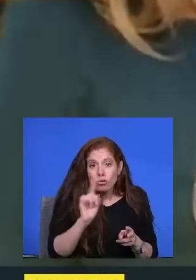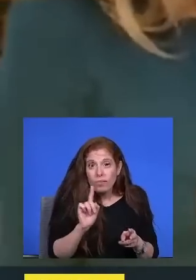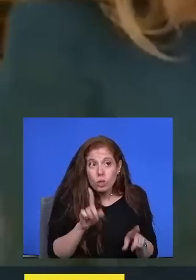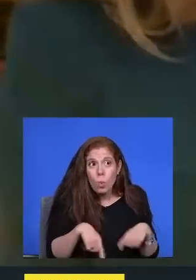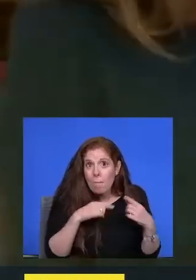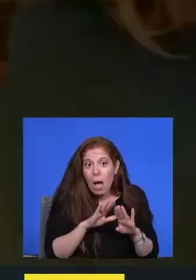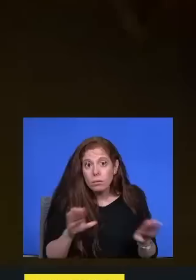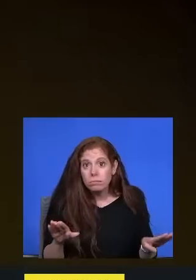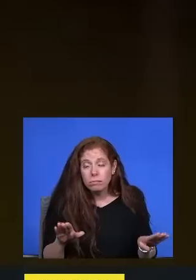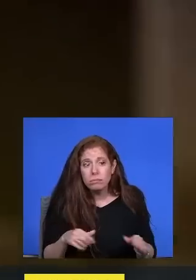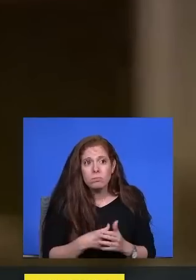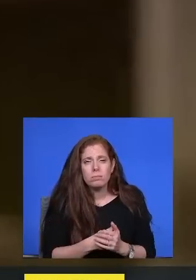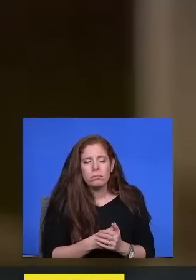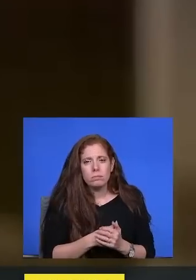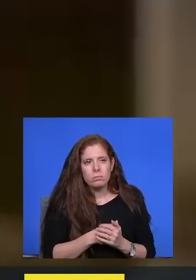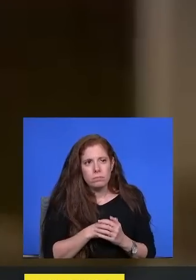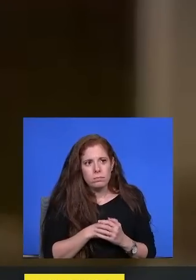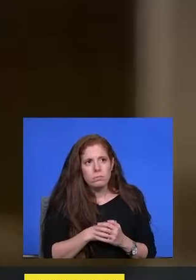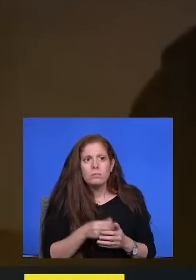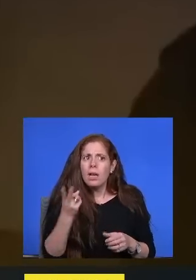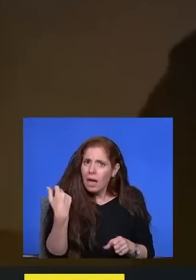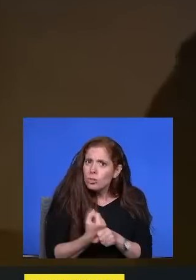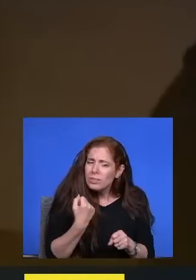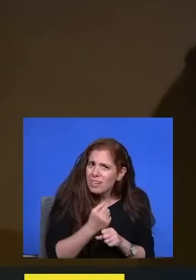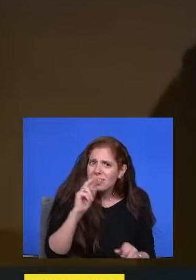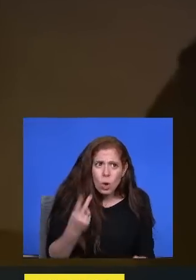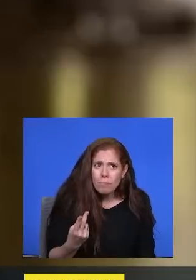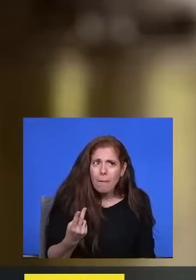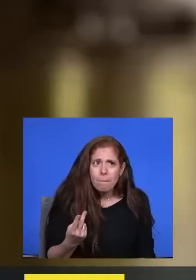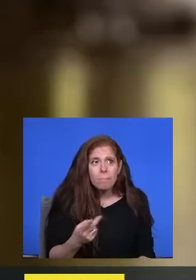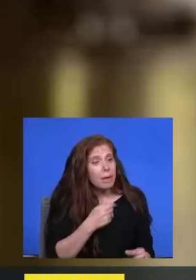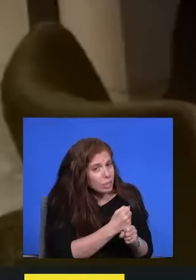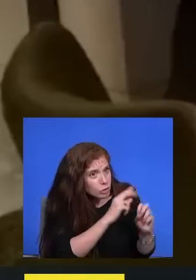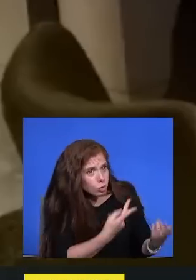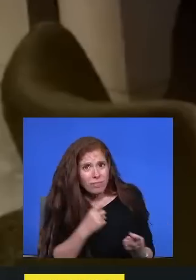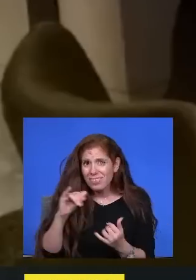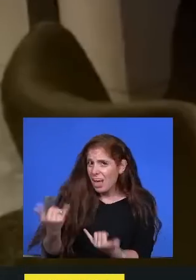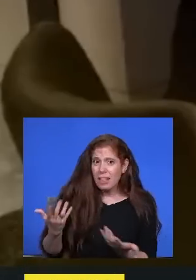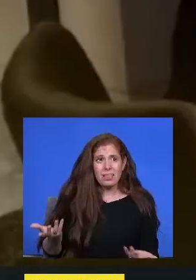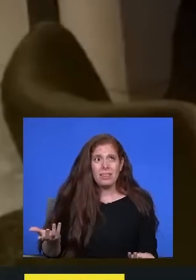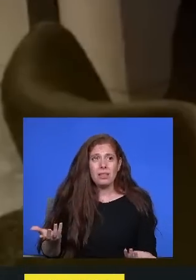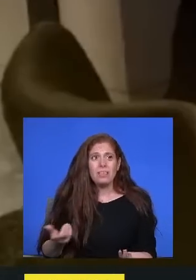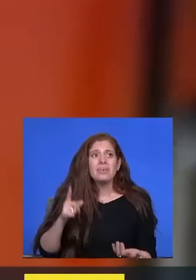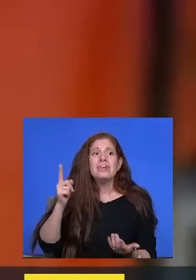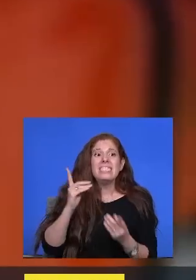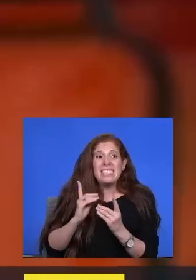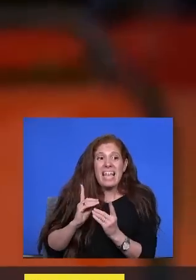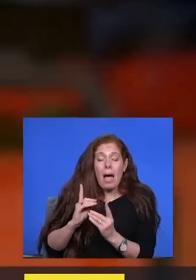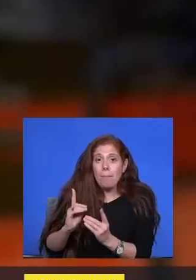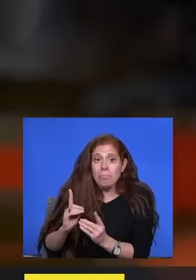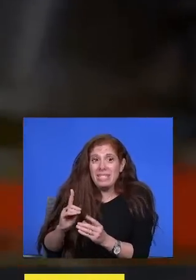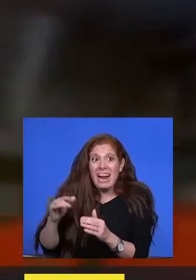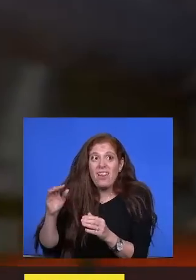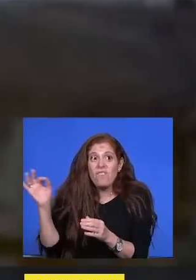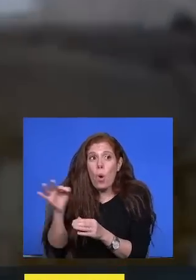alive. I do it again. You do it again? Yeah, I do it again. Because it was going right at my nephew. Someone's been run